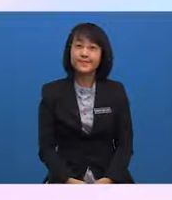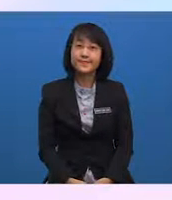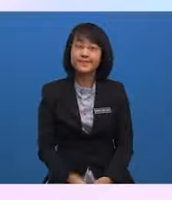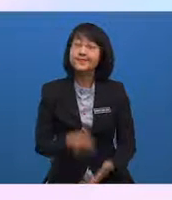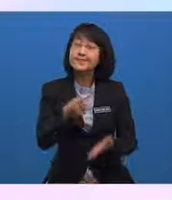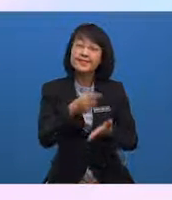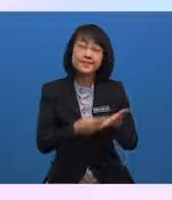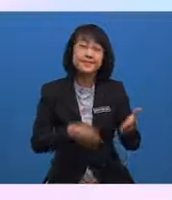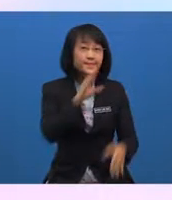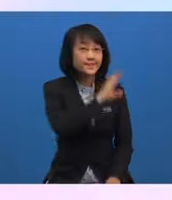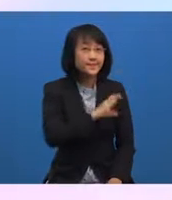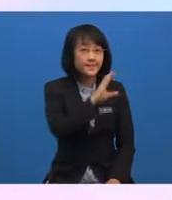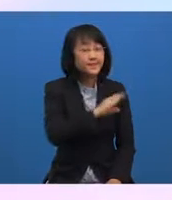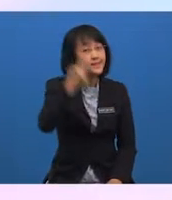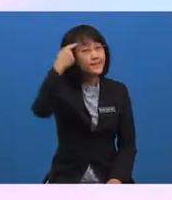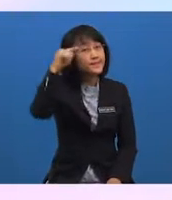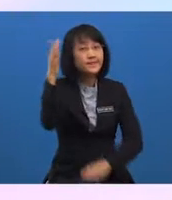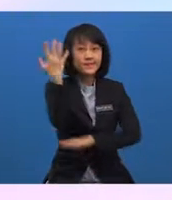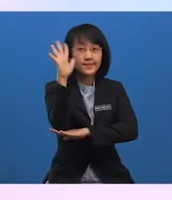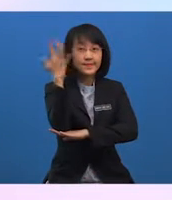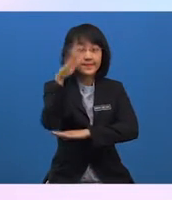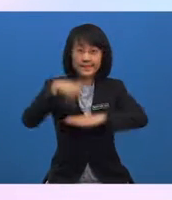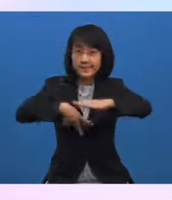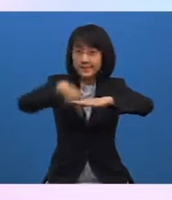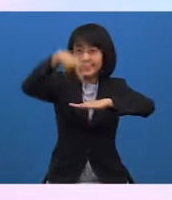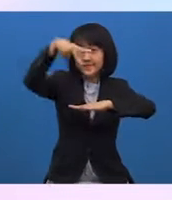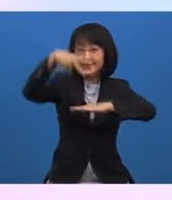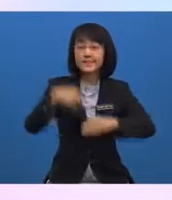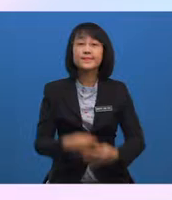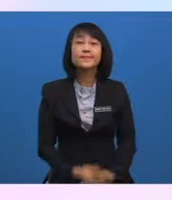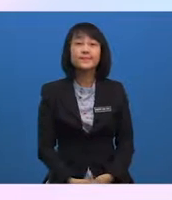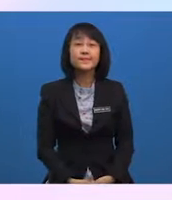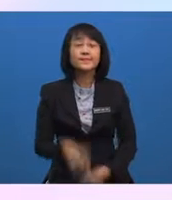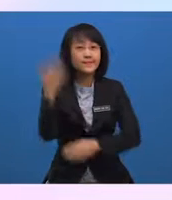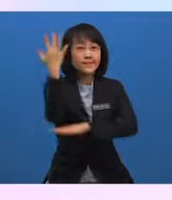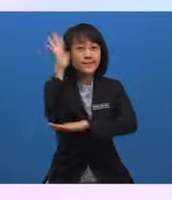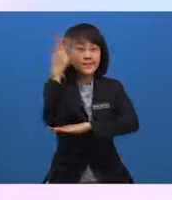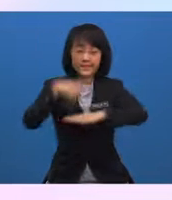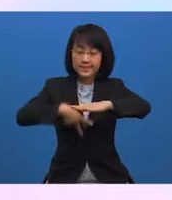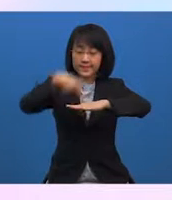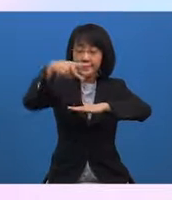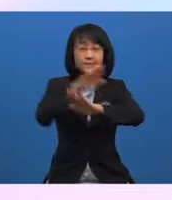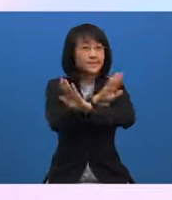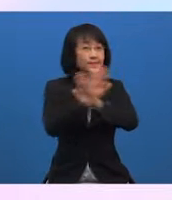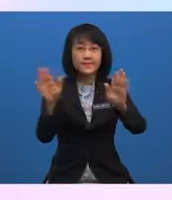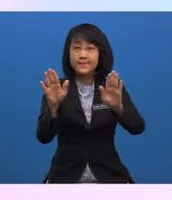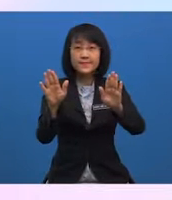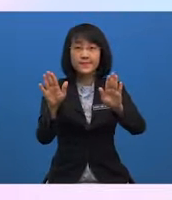Apa pula ciri-ciri bagi pokok pandan? Ya, murid-murid, pokok pandan tidak mempunyai